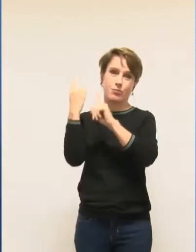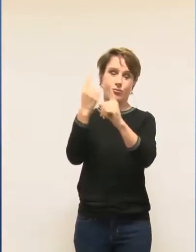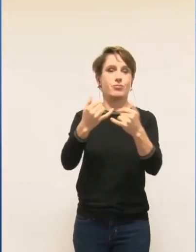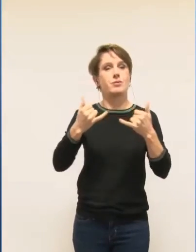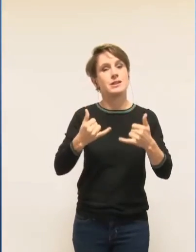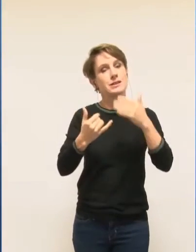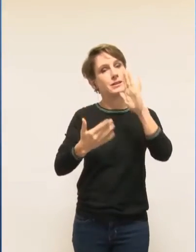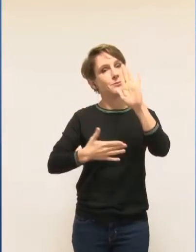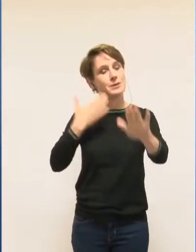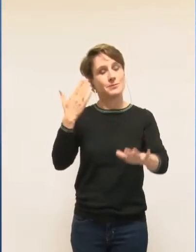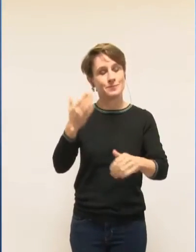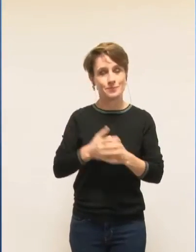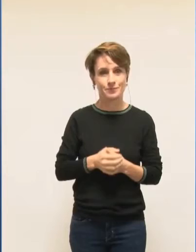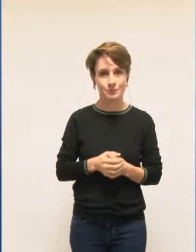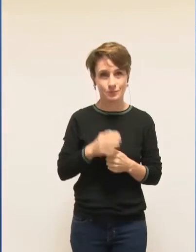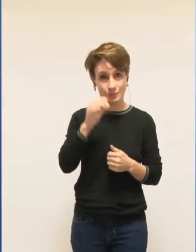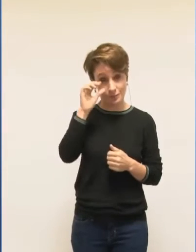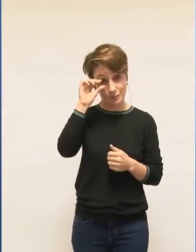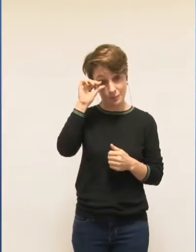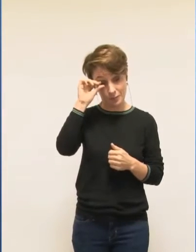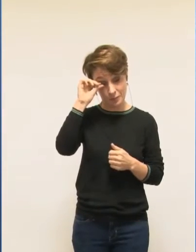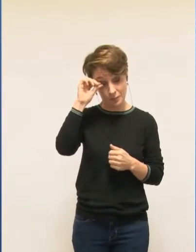date.